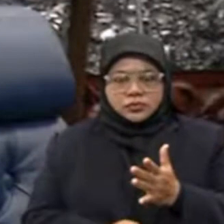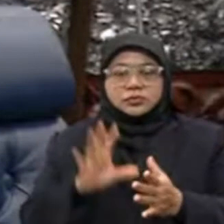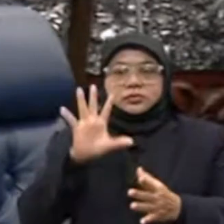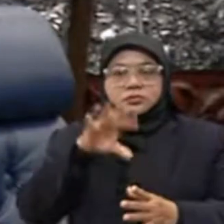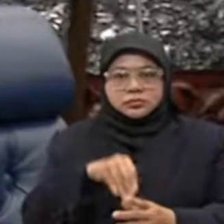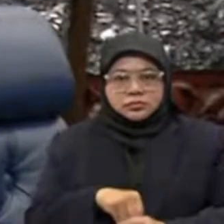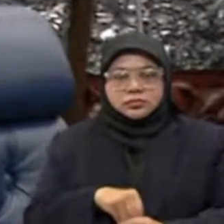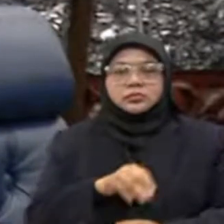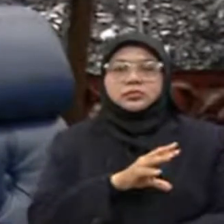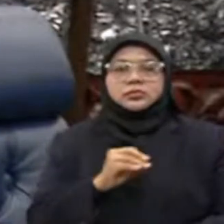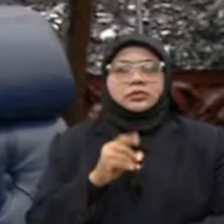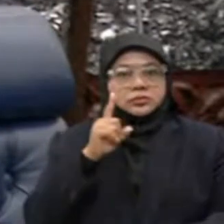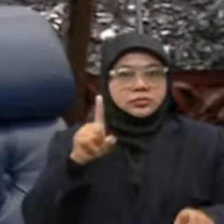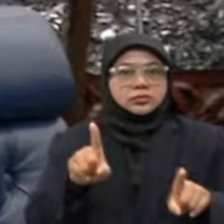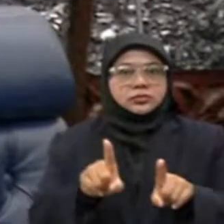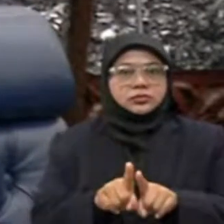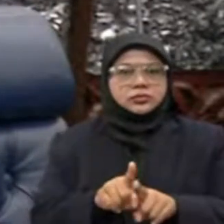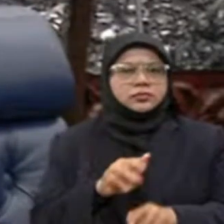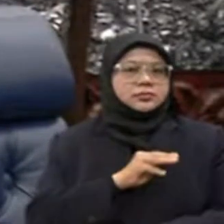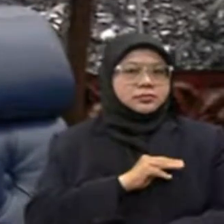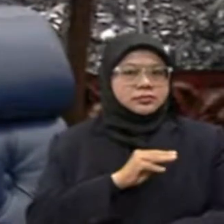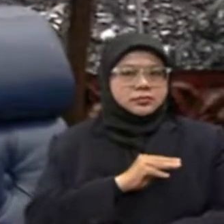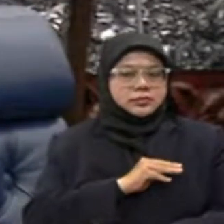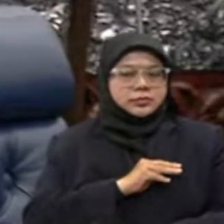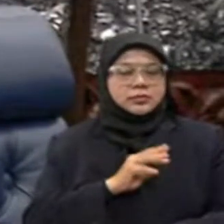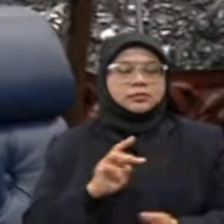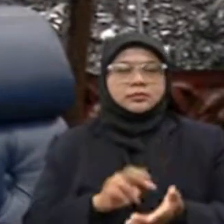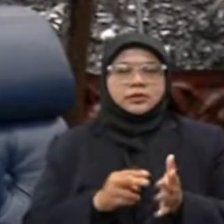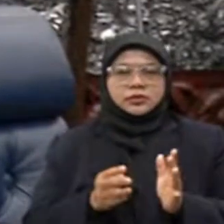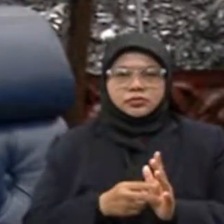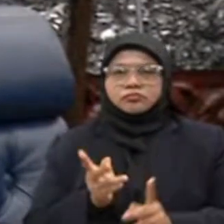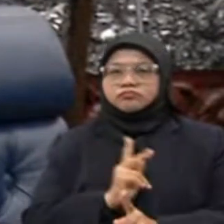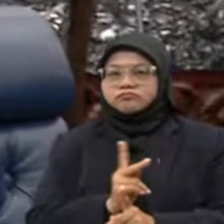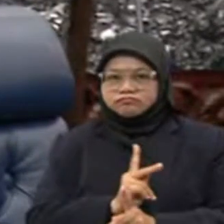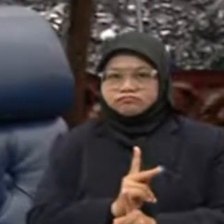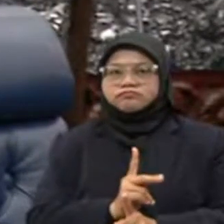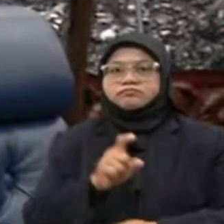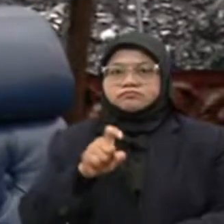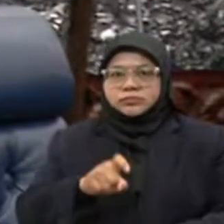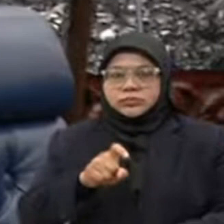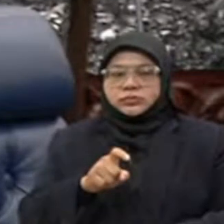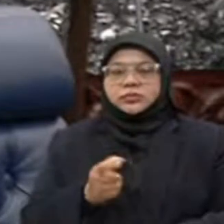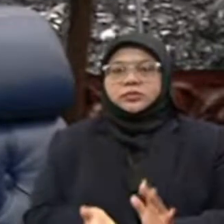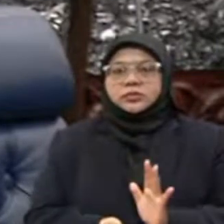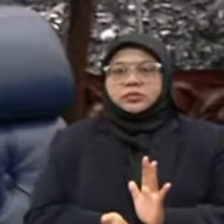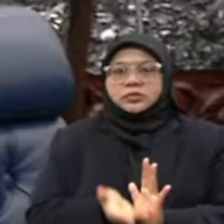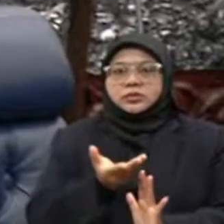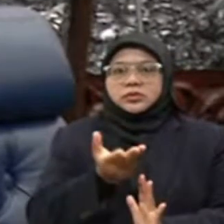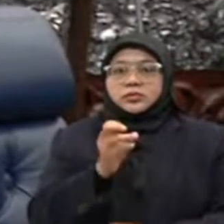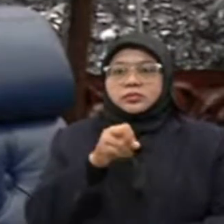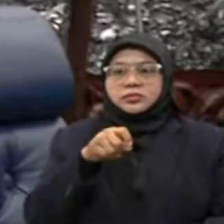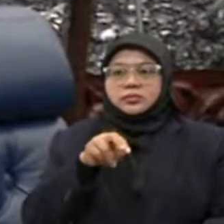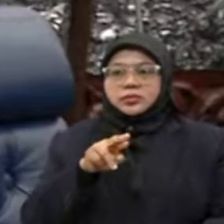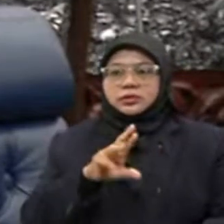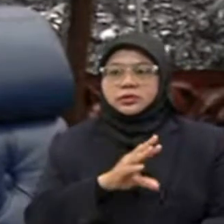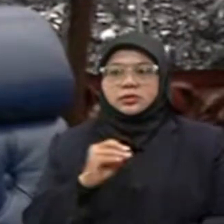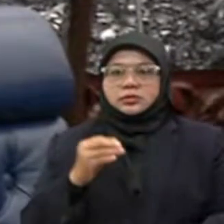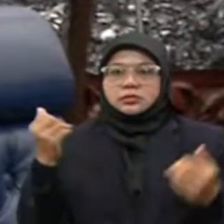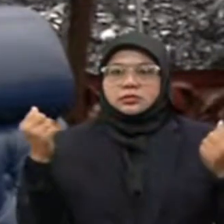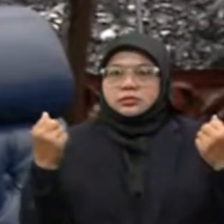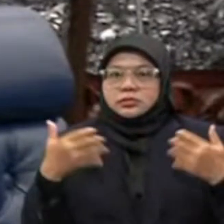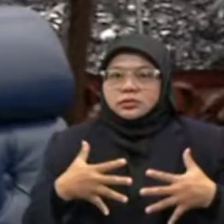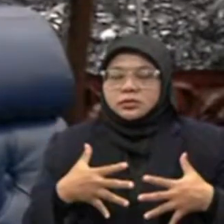jadi kita Setujukah yang dibawa kita perlu lebih berhati-hati dalam konteks kenaikan api ini takutnya kita bagi